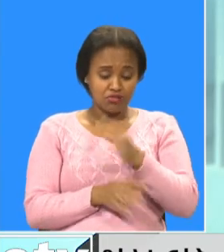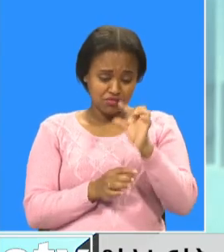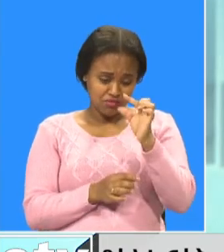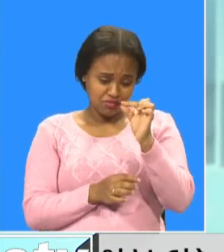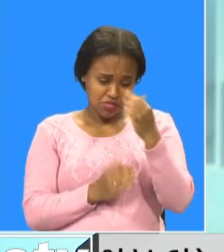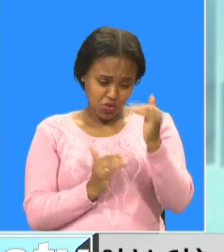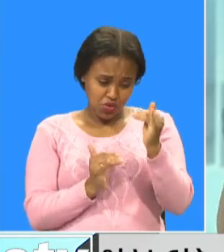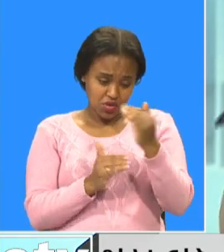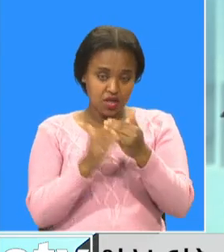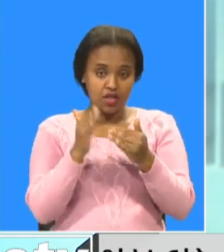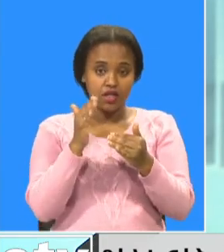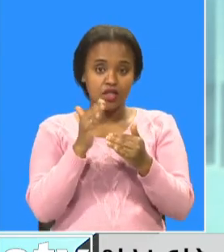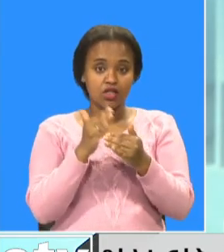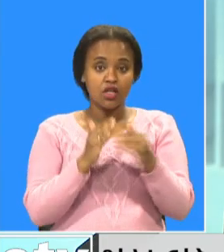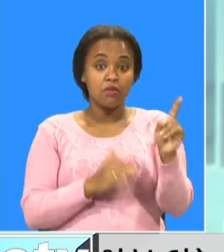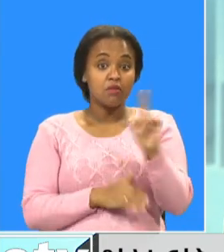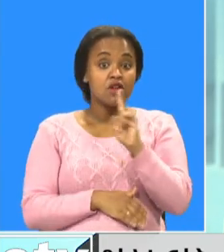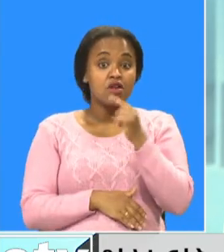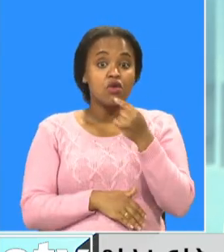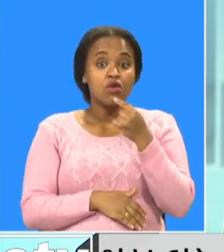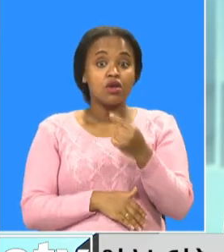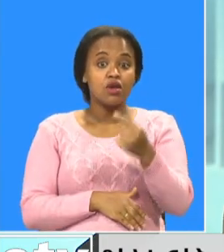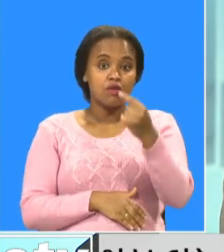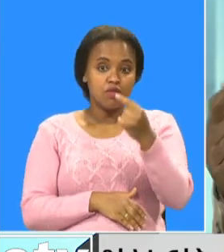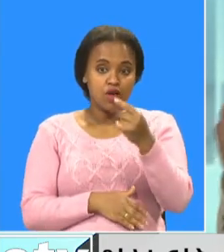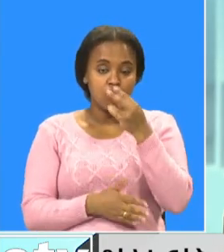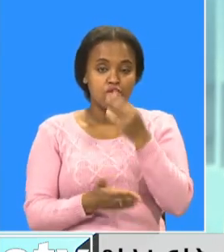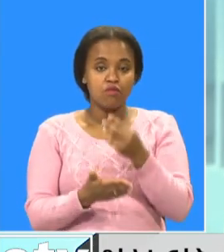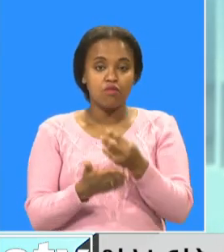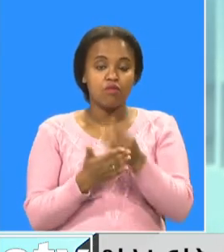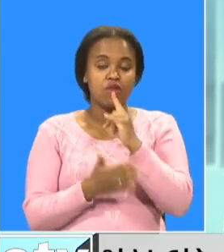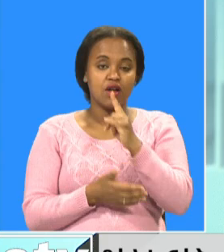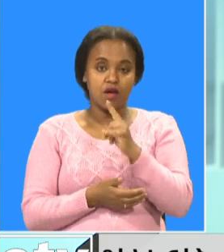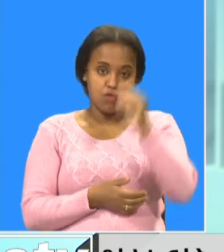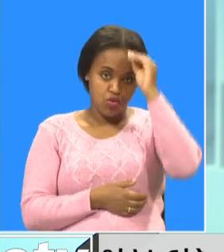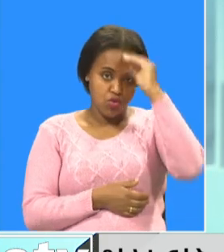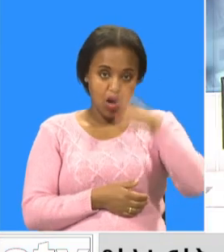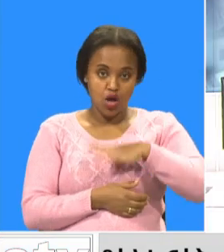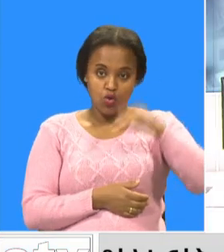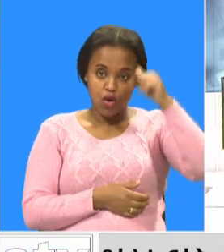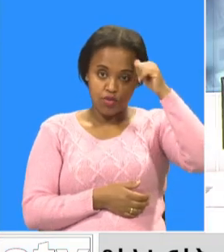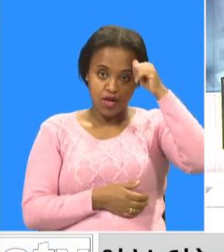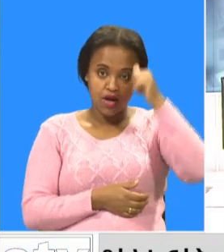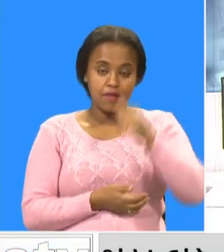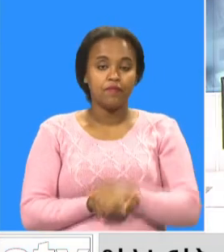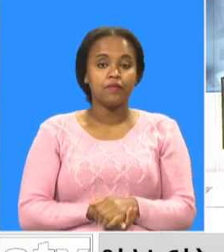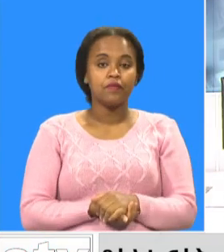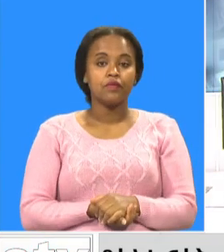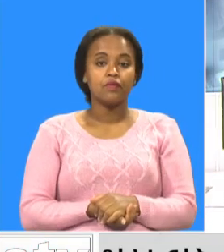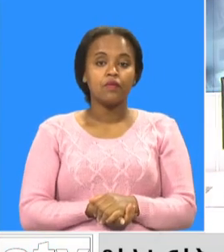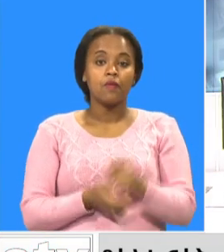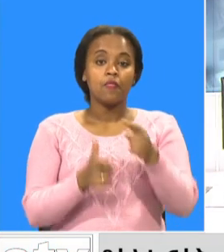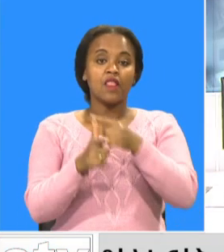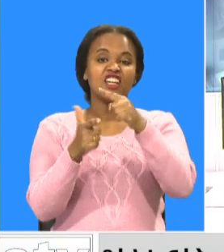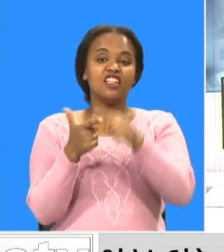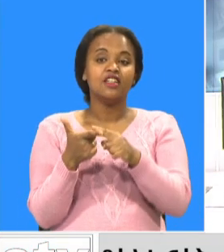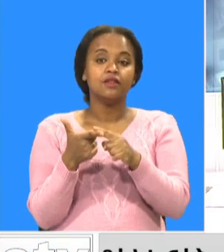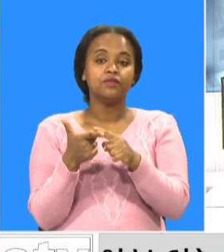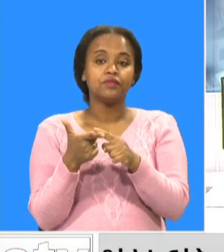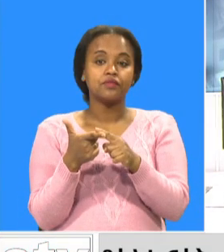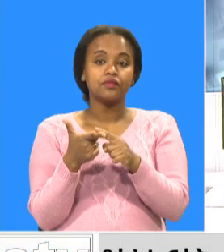እንደው ምንድን ነው የሚለውን ነገር በተወሰነ ደረጃ ብናይ መልካም ነው ብዬ አስባለሁ። አቶ አብደል። እሺ፣ አመሰግናለሁ። እንግዲህ